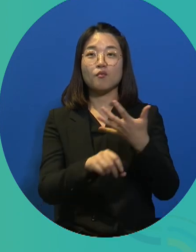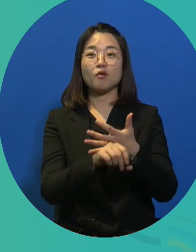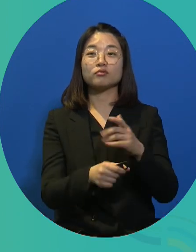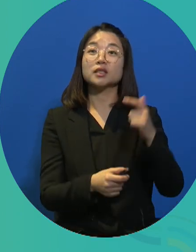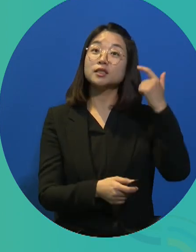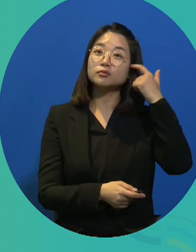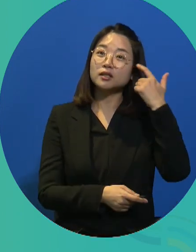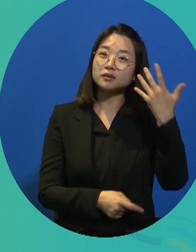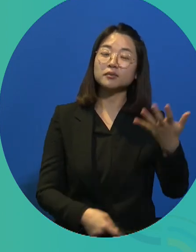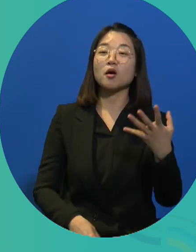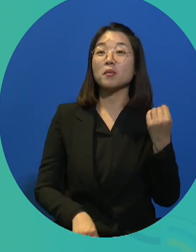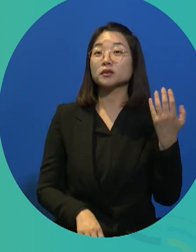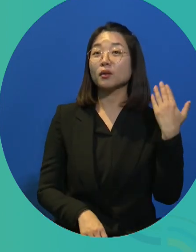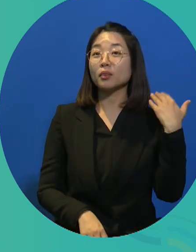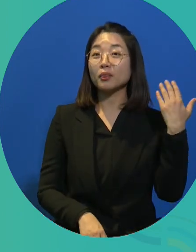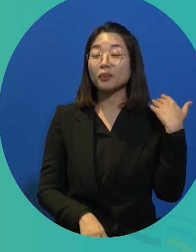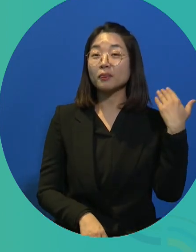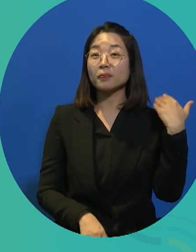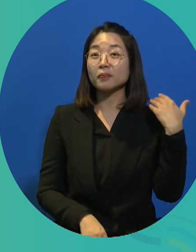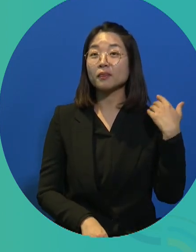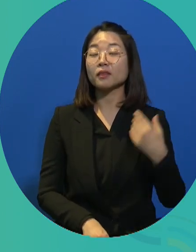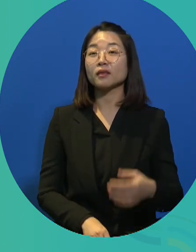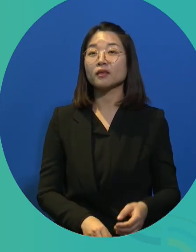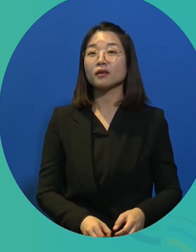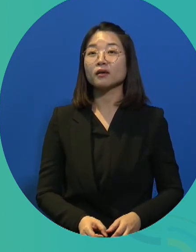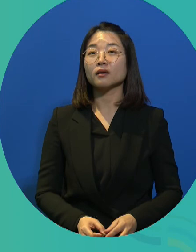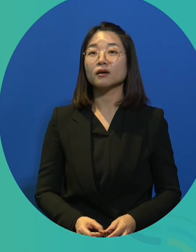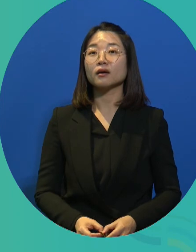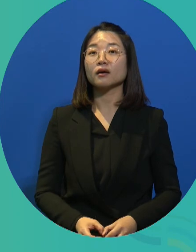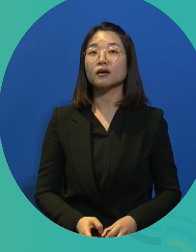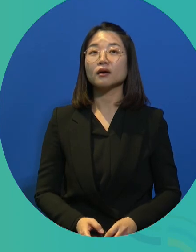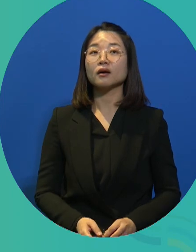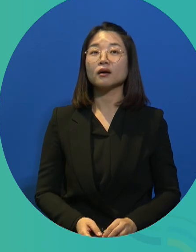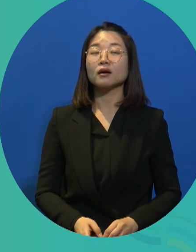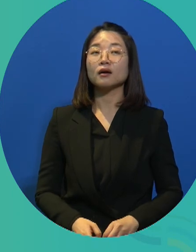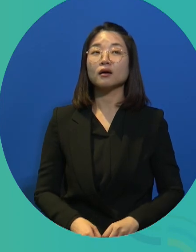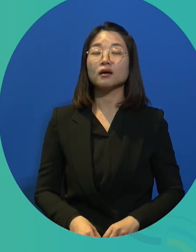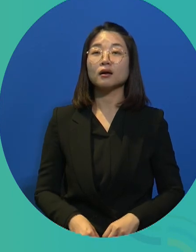질문인데요. 얼마 전에 그 발리더티 재단에서